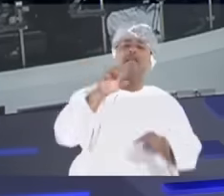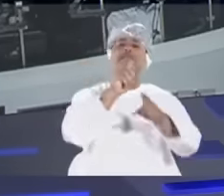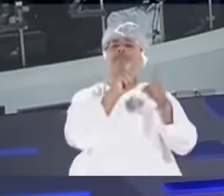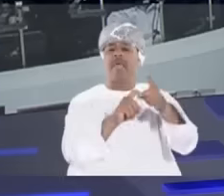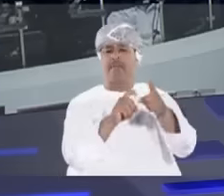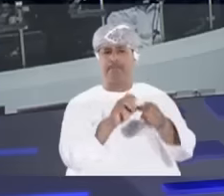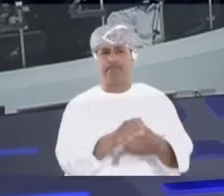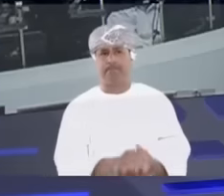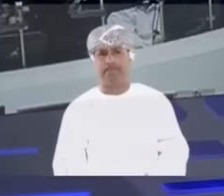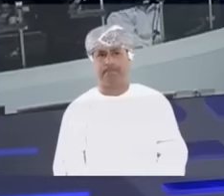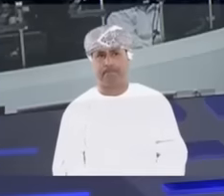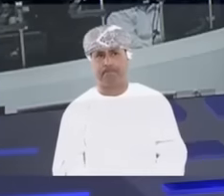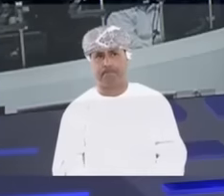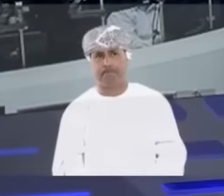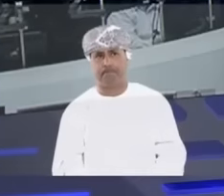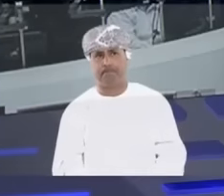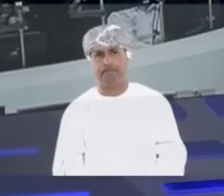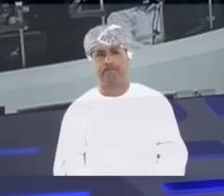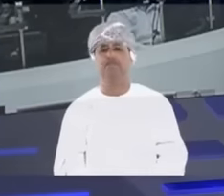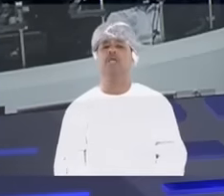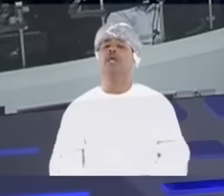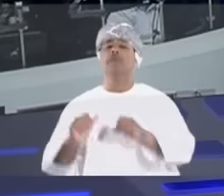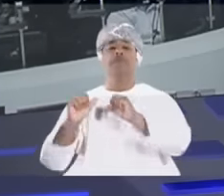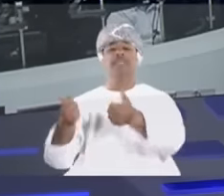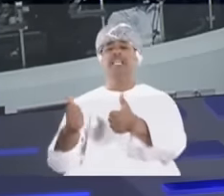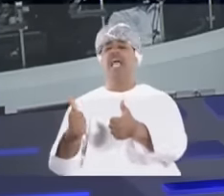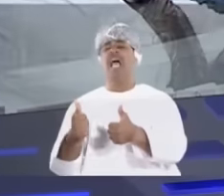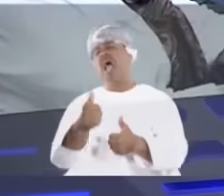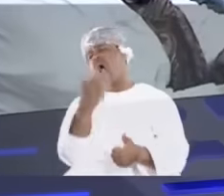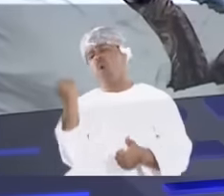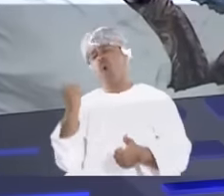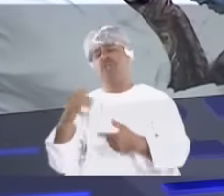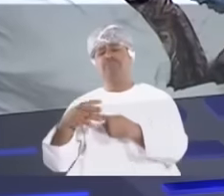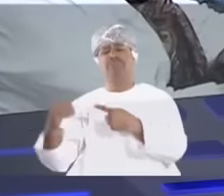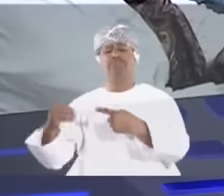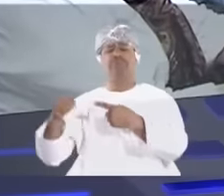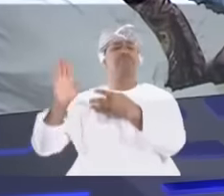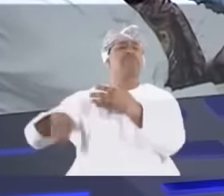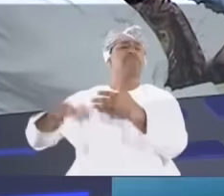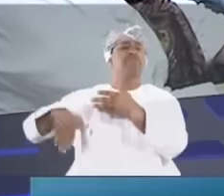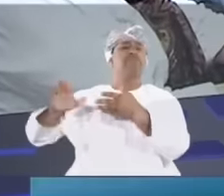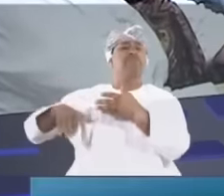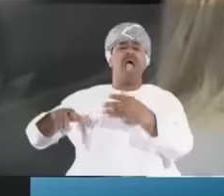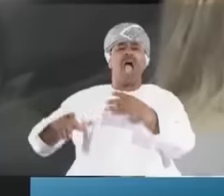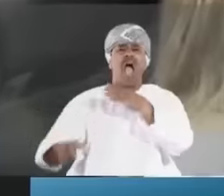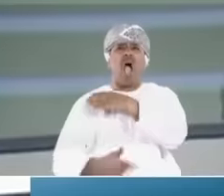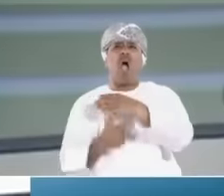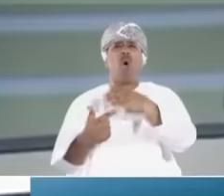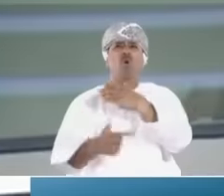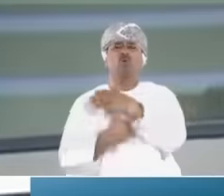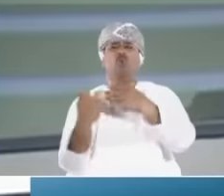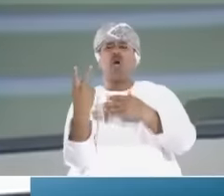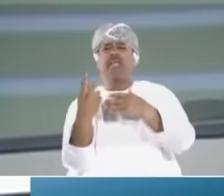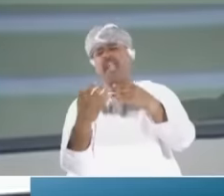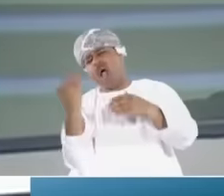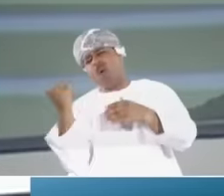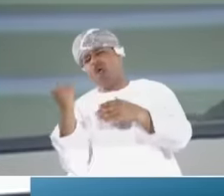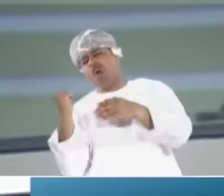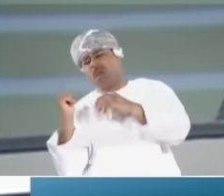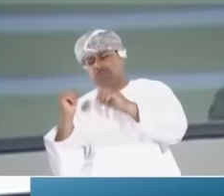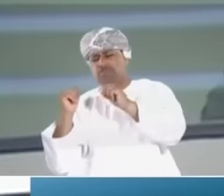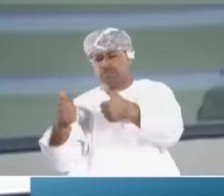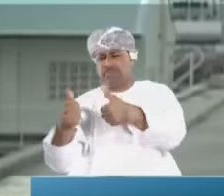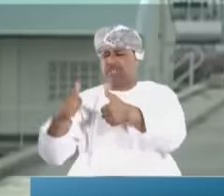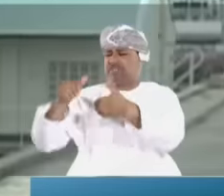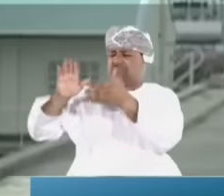94%. بعد البداية السلبية للأسواق المالية في أول أسبوعين من العام الجاري